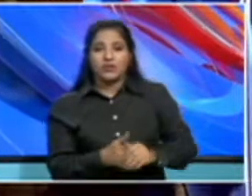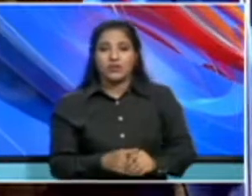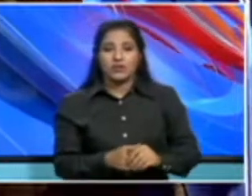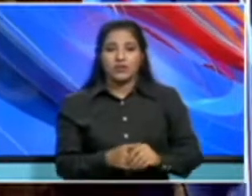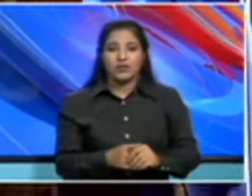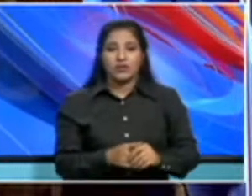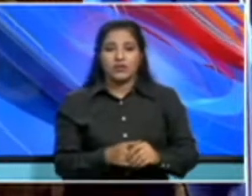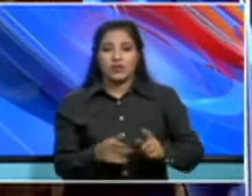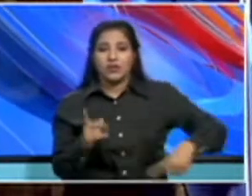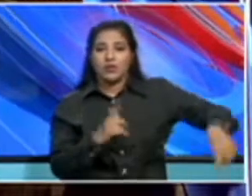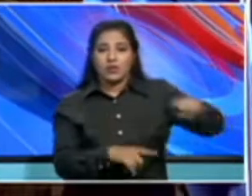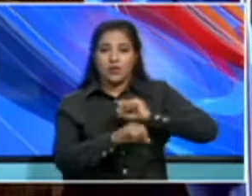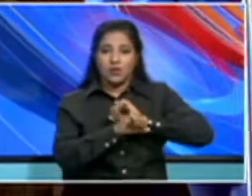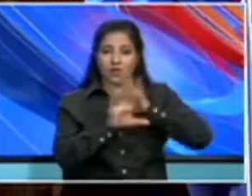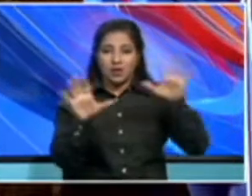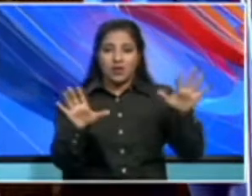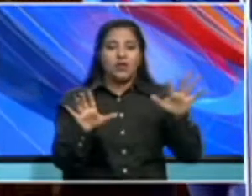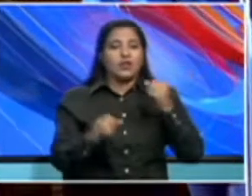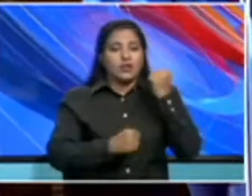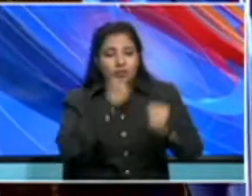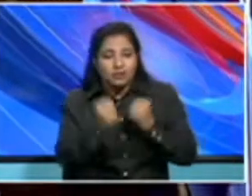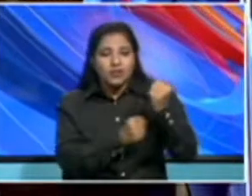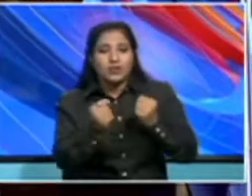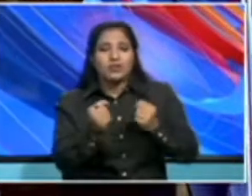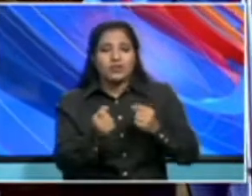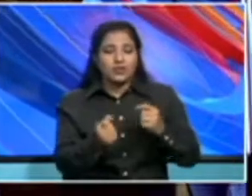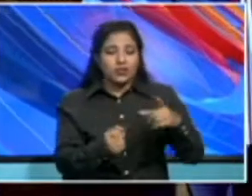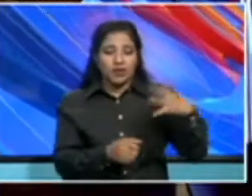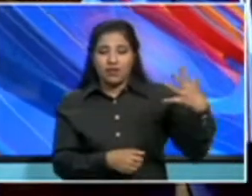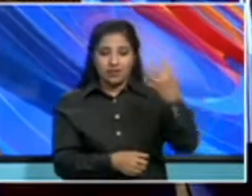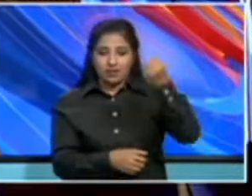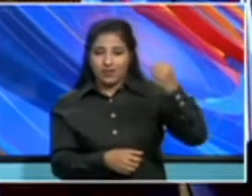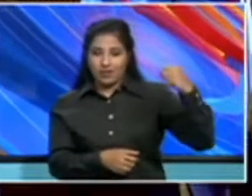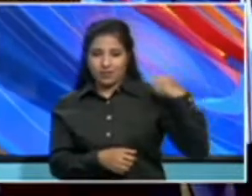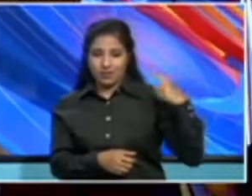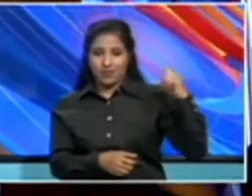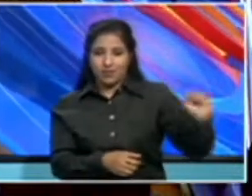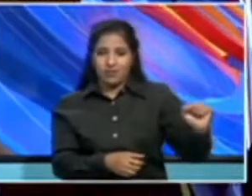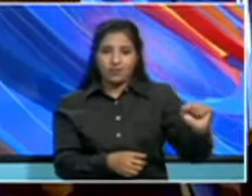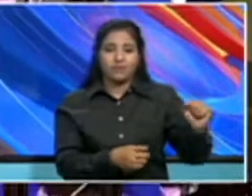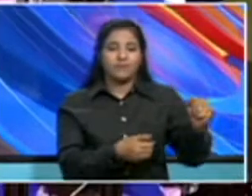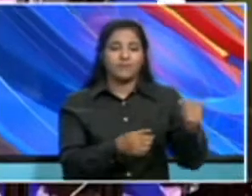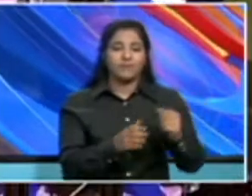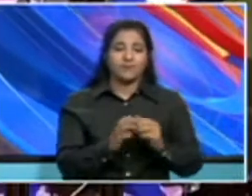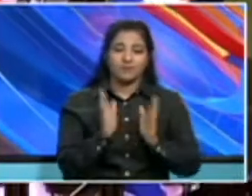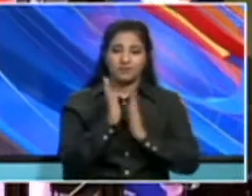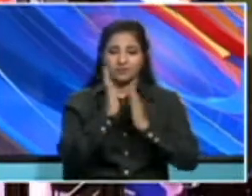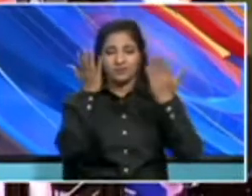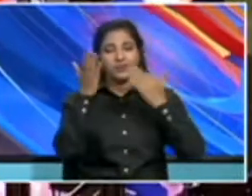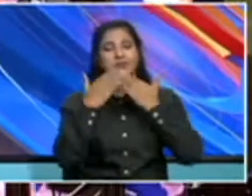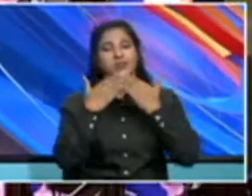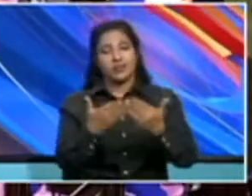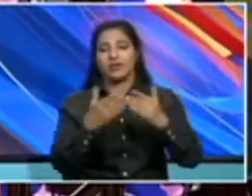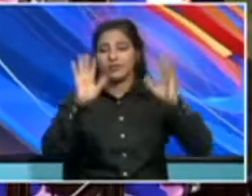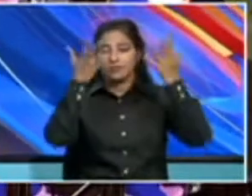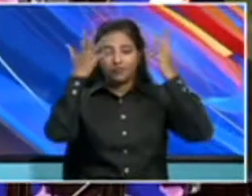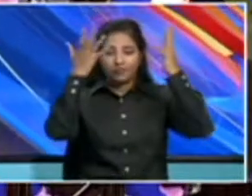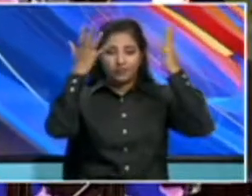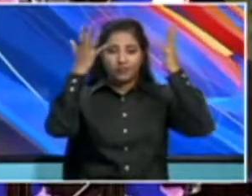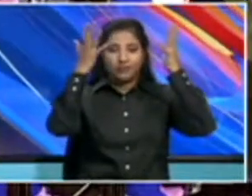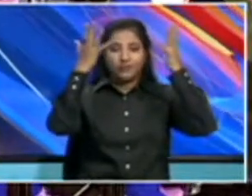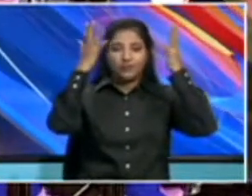for the glory of sports and honor of our teams. Thank you.